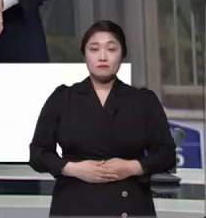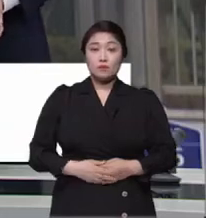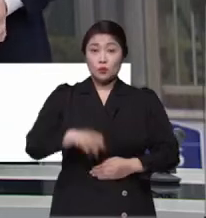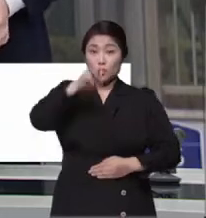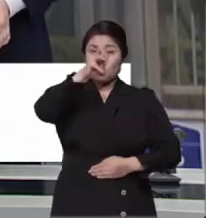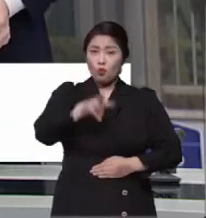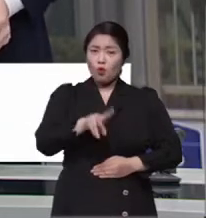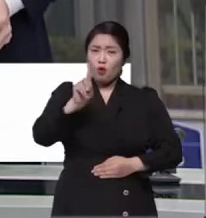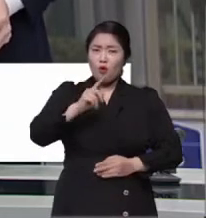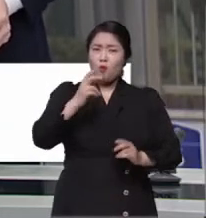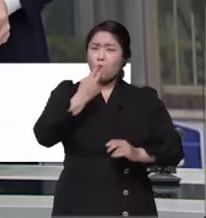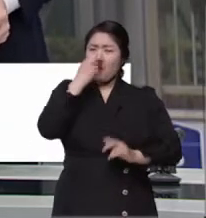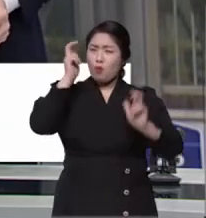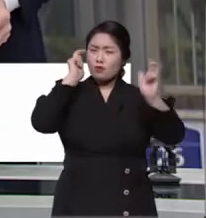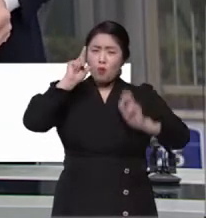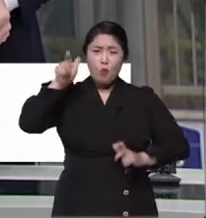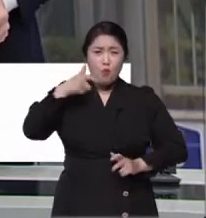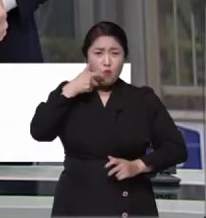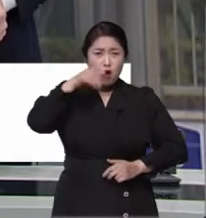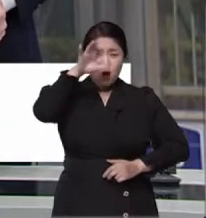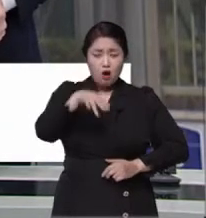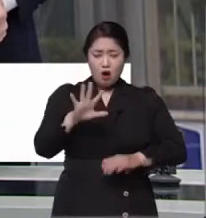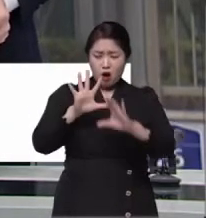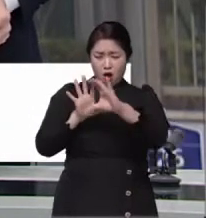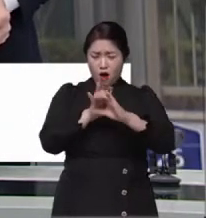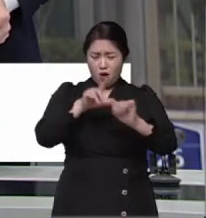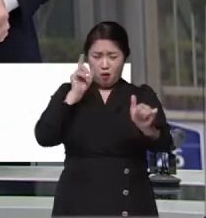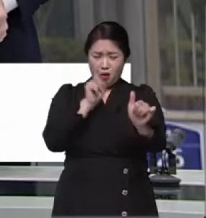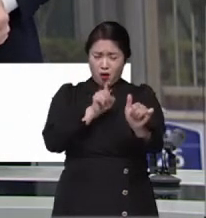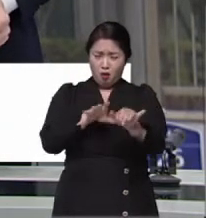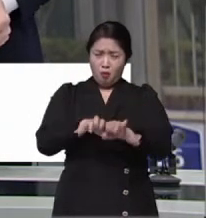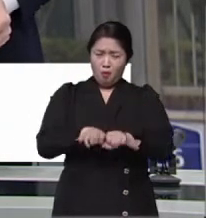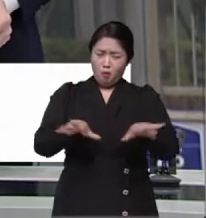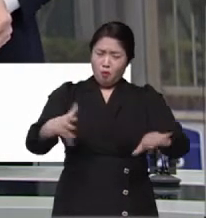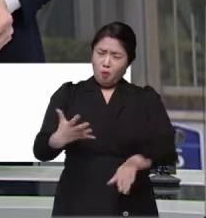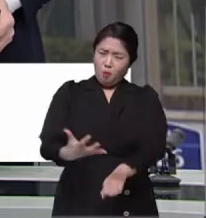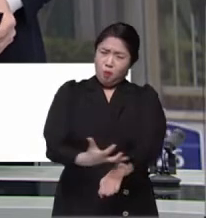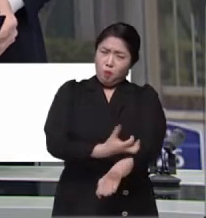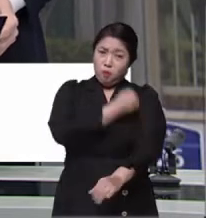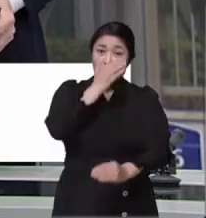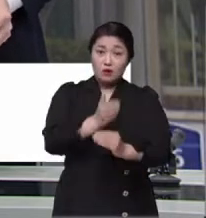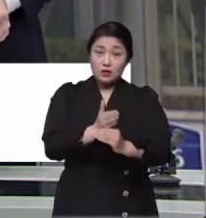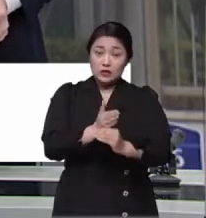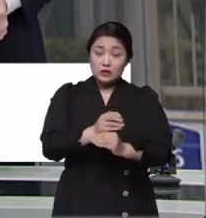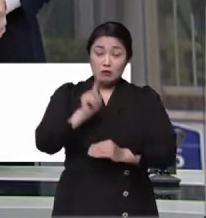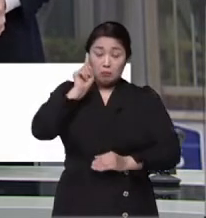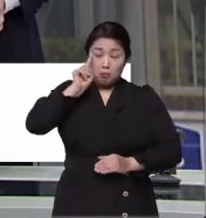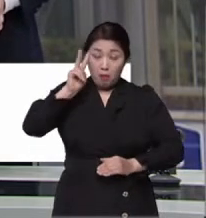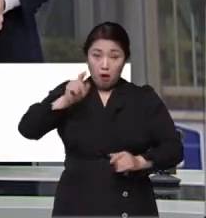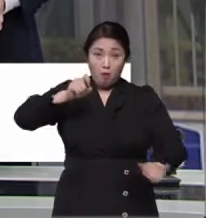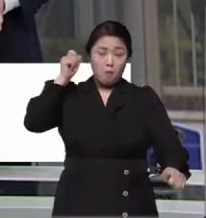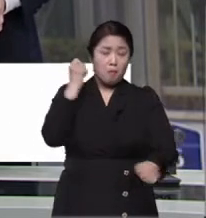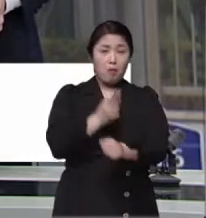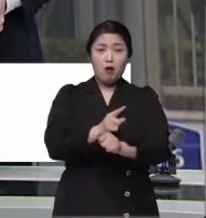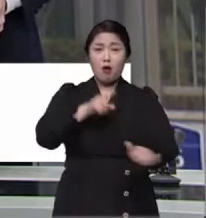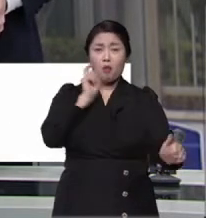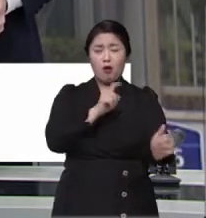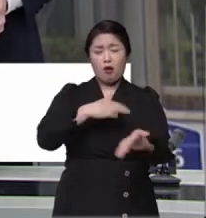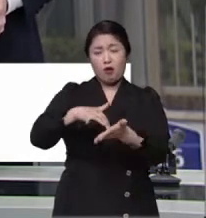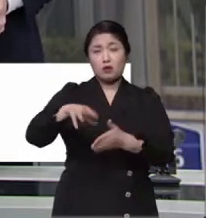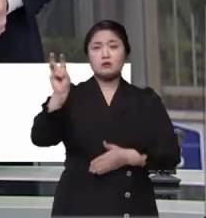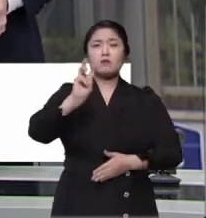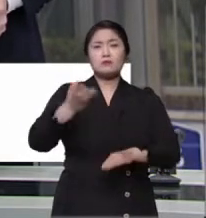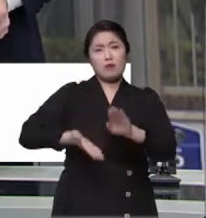광주의 한 보험회사 콜센터에 콜은 알고 확산 3 가 심상치 않습니다 이틀만에 확진 자가 30명 넘게